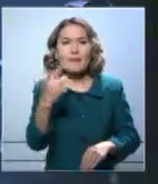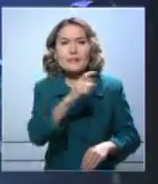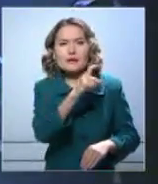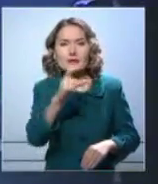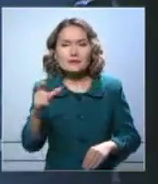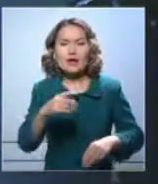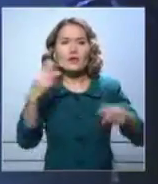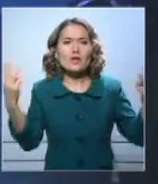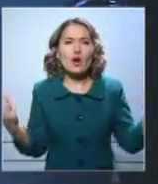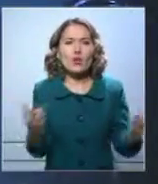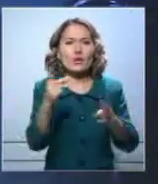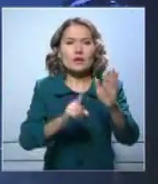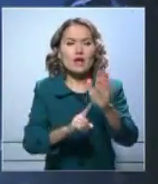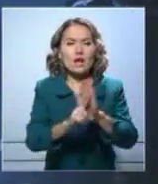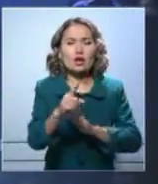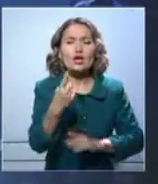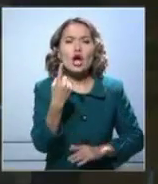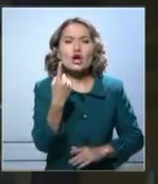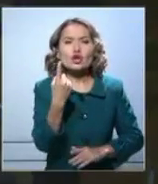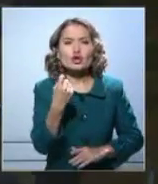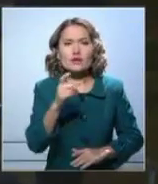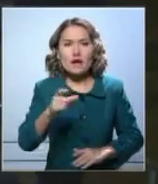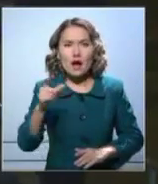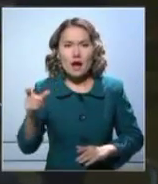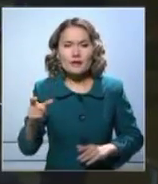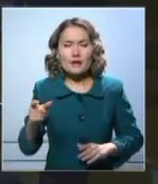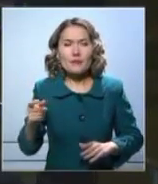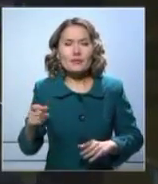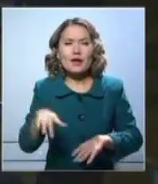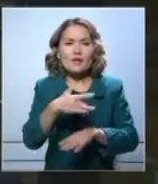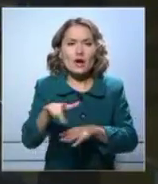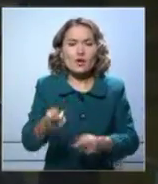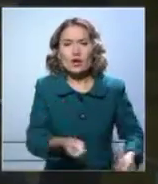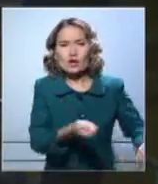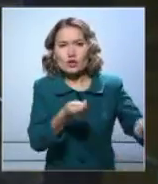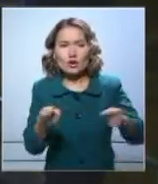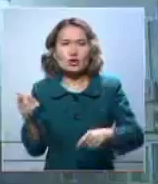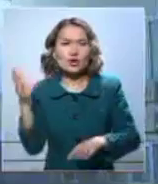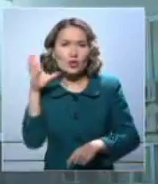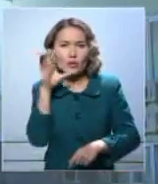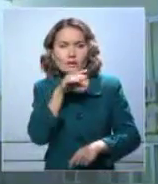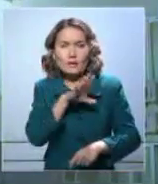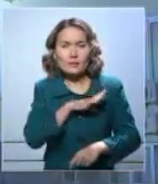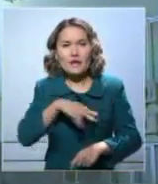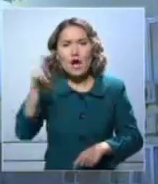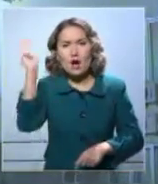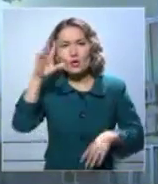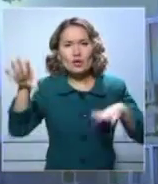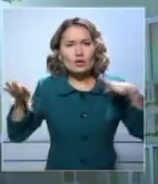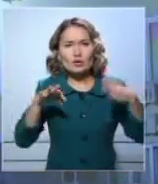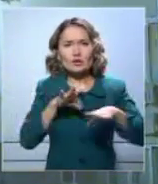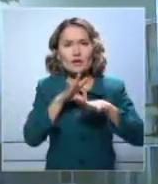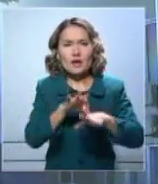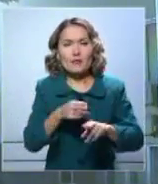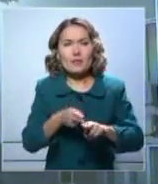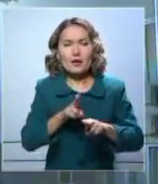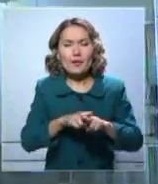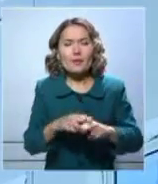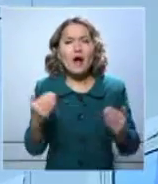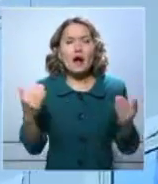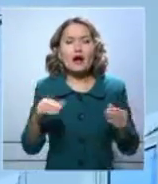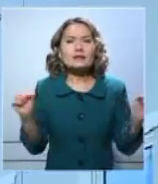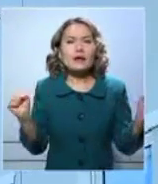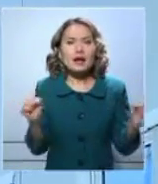қызыл жалын өршіп, 100-ге тарта адамның өміріне қатер төнді. Бұл жолғы өрт тактикалық жаттығуының тапсырмасы осындай. Шара қыс